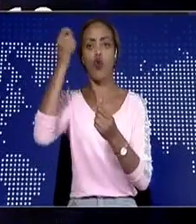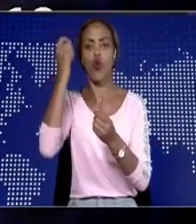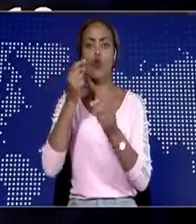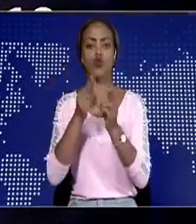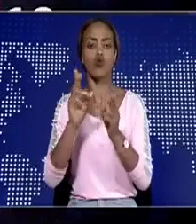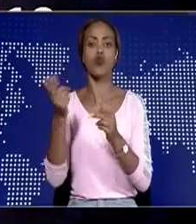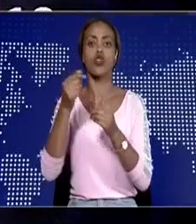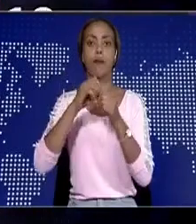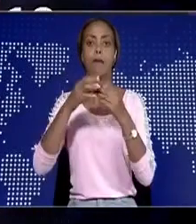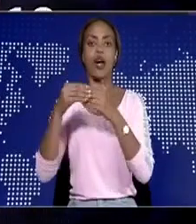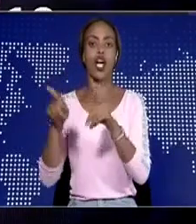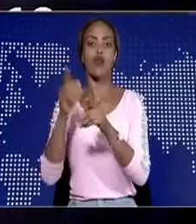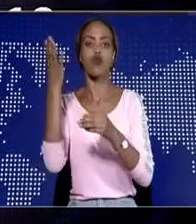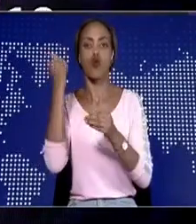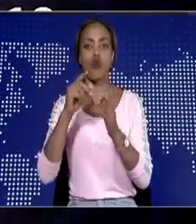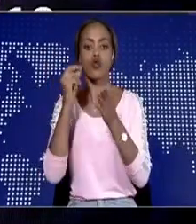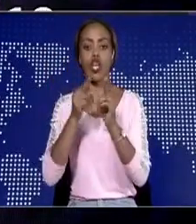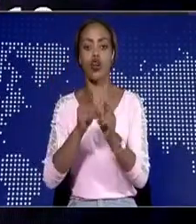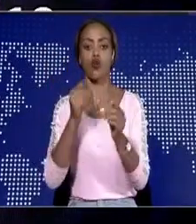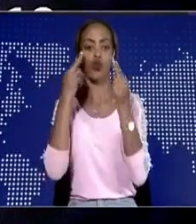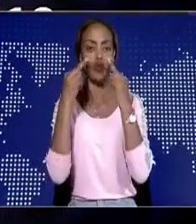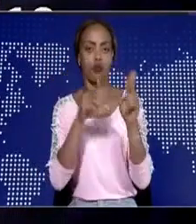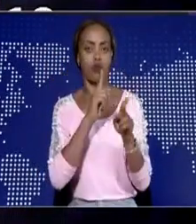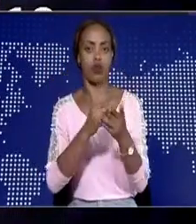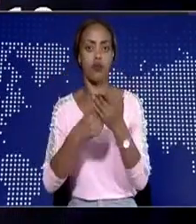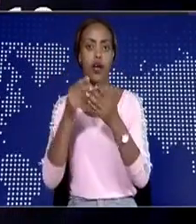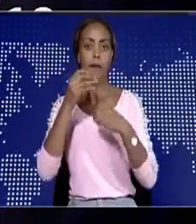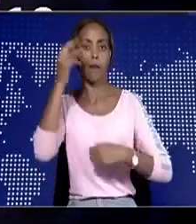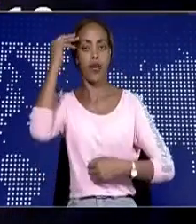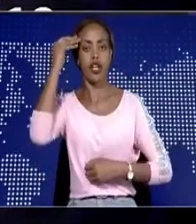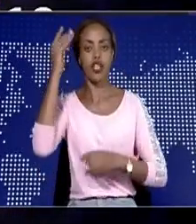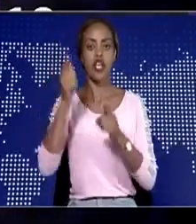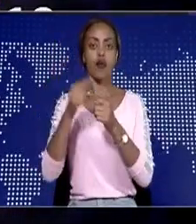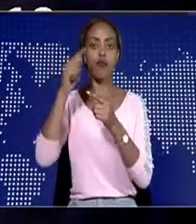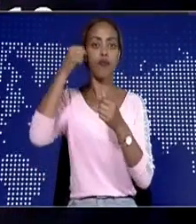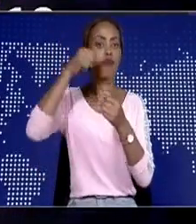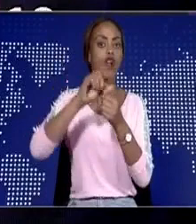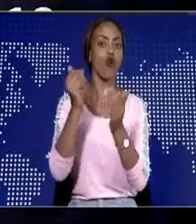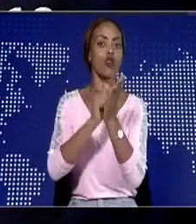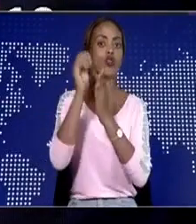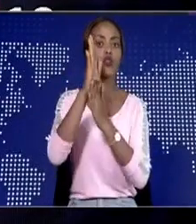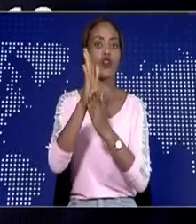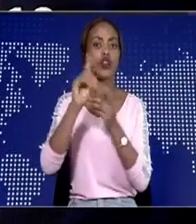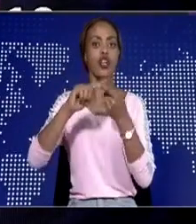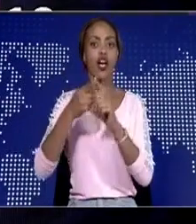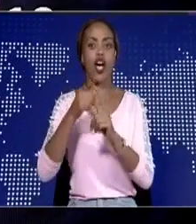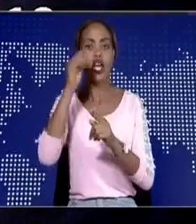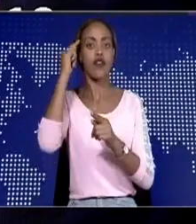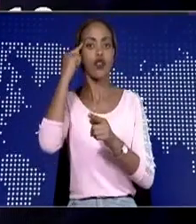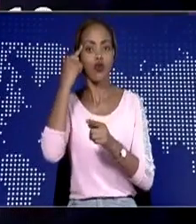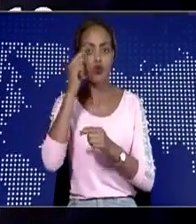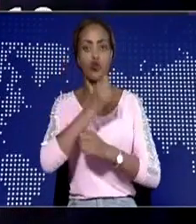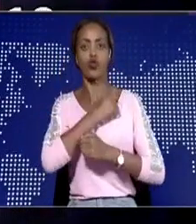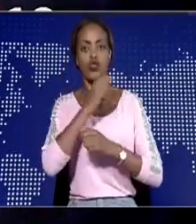መራሒ ንምንባሩ ሰነዳት ድርሳን ታሪኹ ይሕብሩ። መለስ ኣብ በረኻ ናብ ብፆቱ ዝፅሓፎም ደብዳቤታቱ ኣንድ በተርቱዕ ብሉፅ